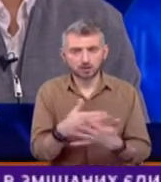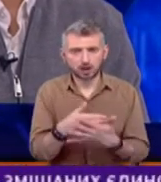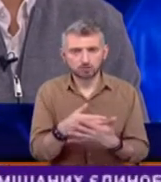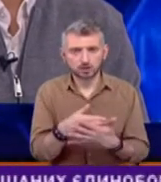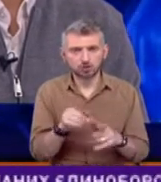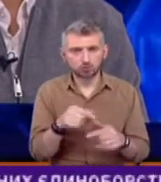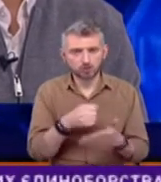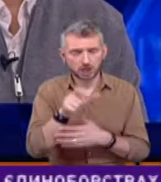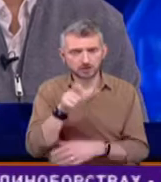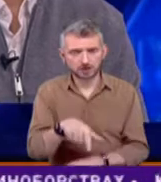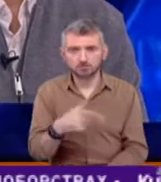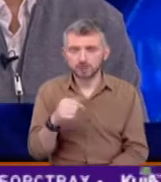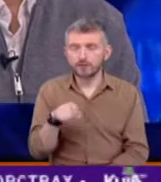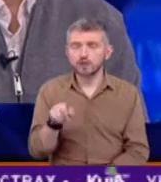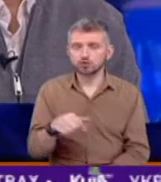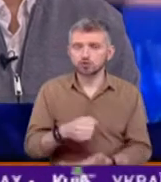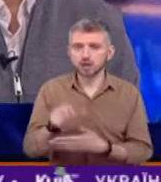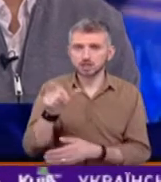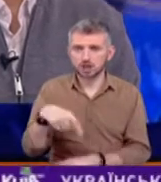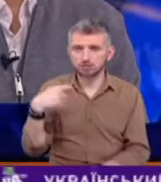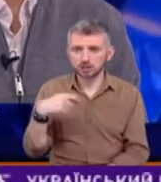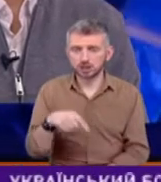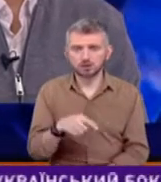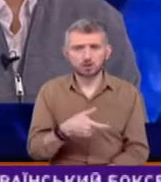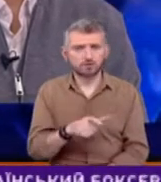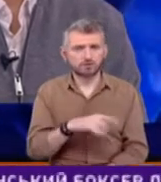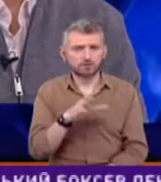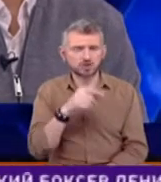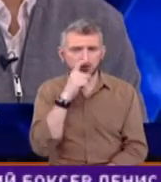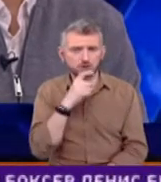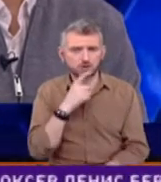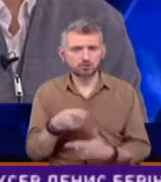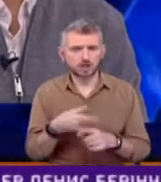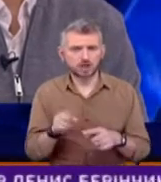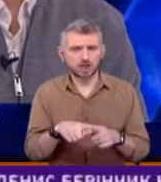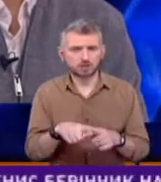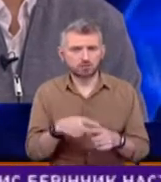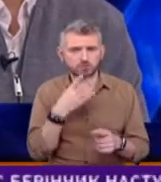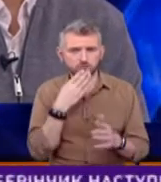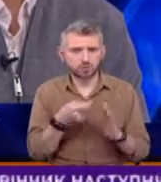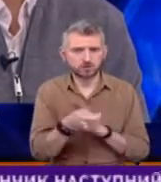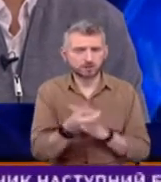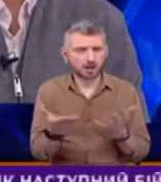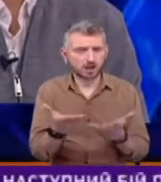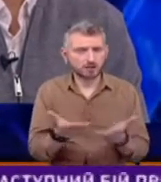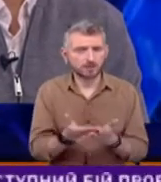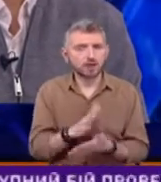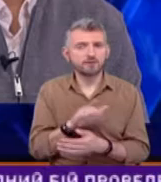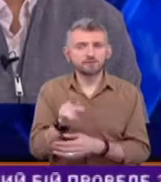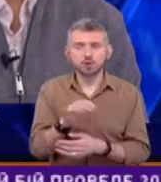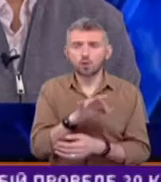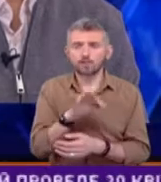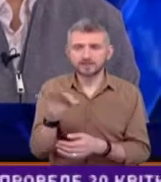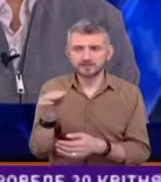Тоже кандидат. Да, він теж кандидат. Непонятно. Или это Подстава какая-то. Ні, ну він